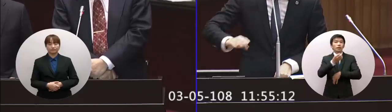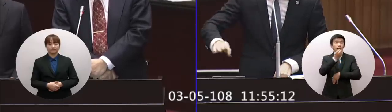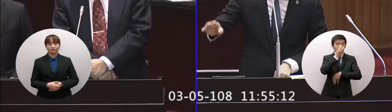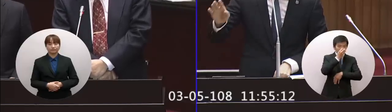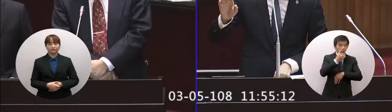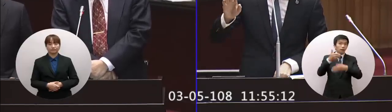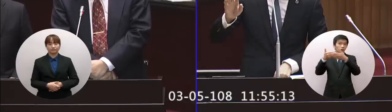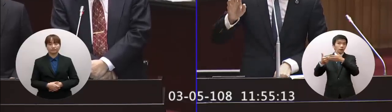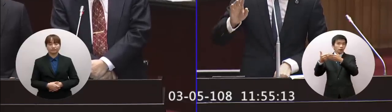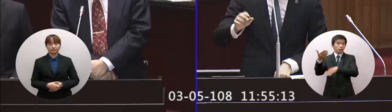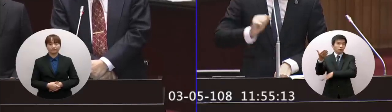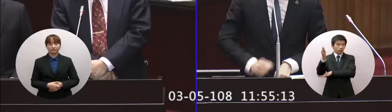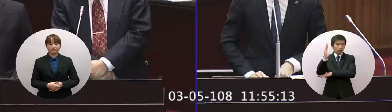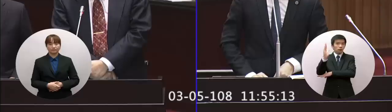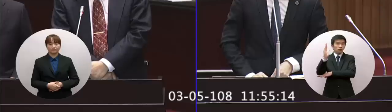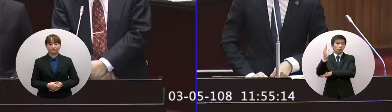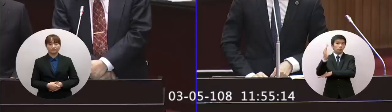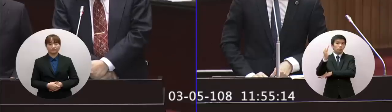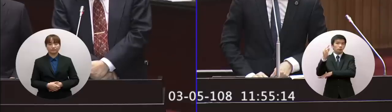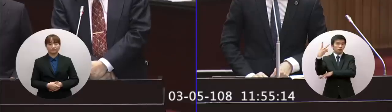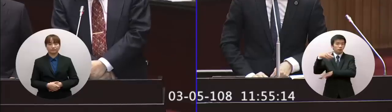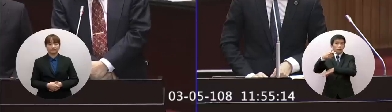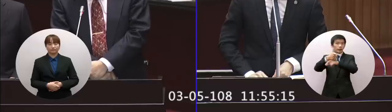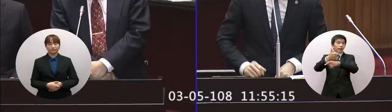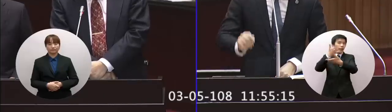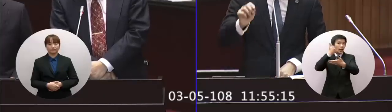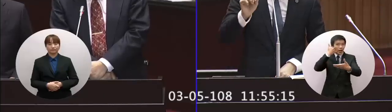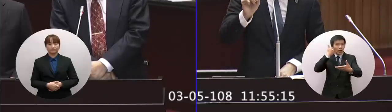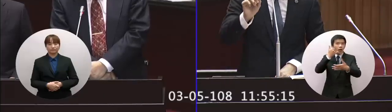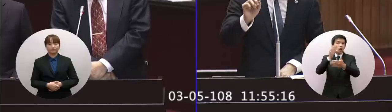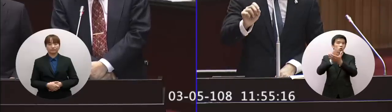政府足好的即个南海控股公司